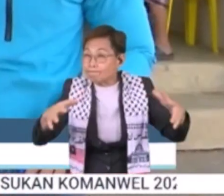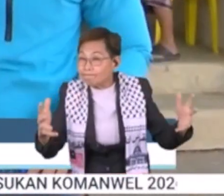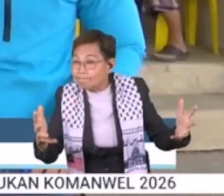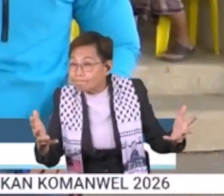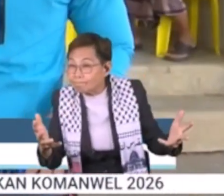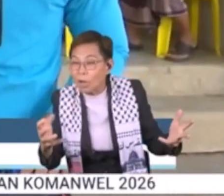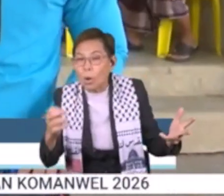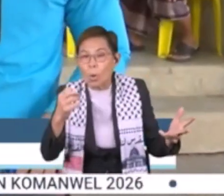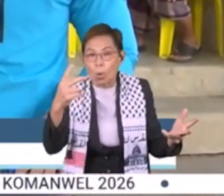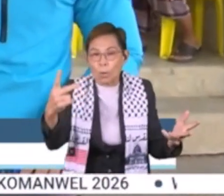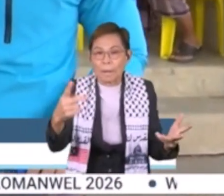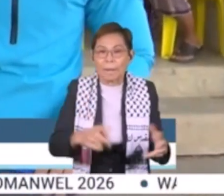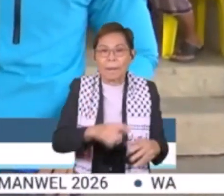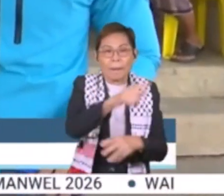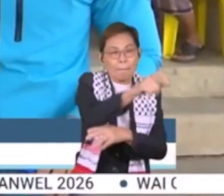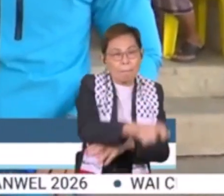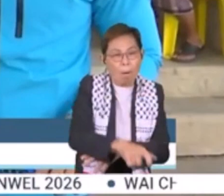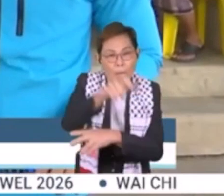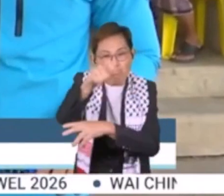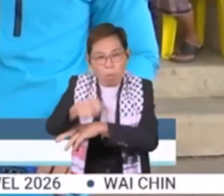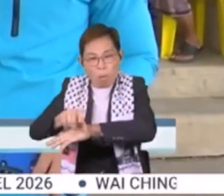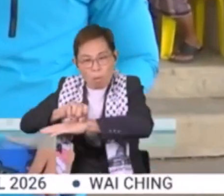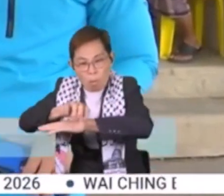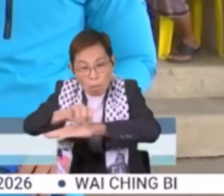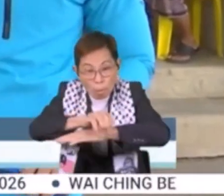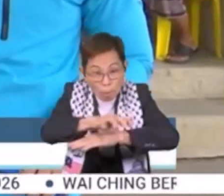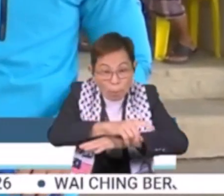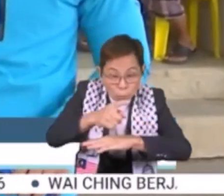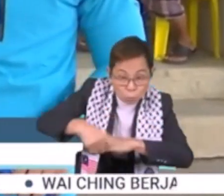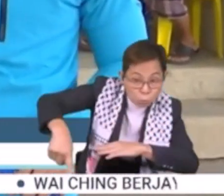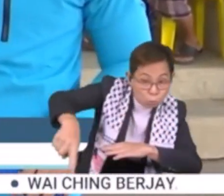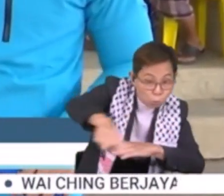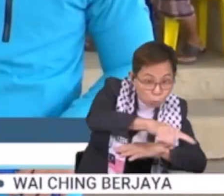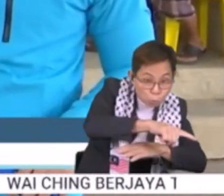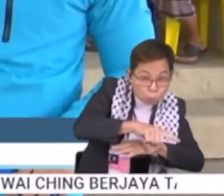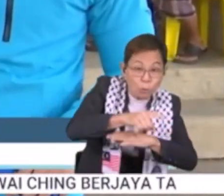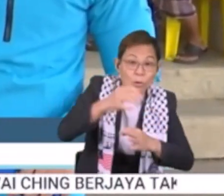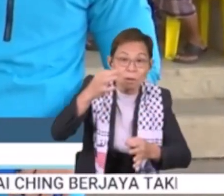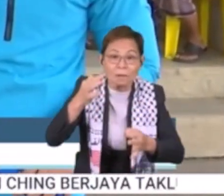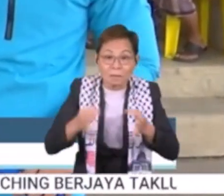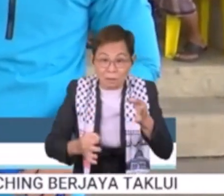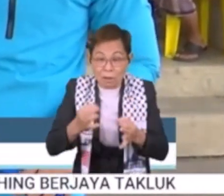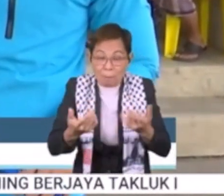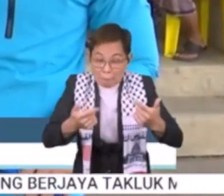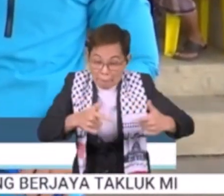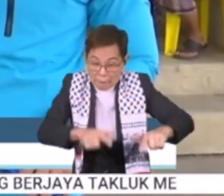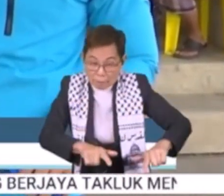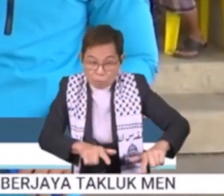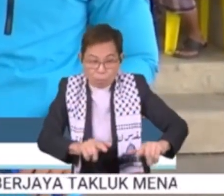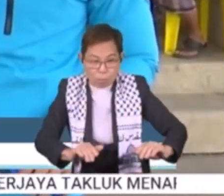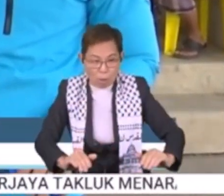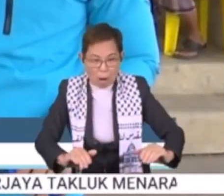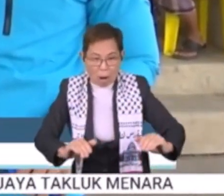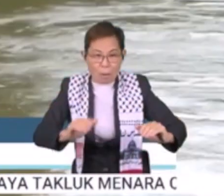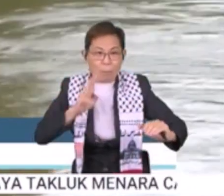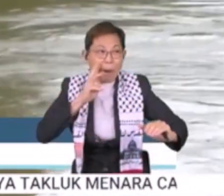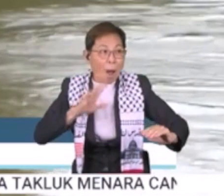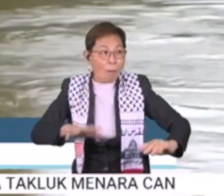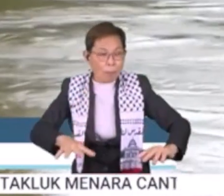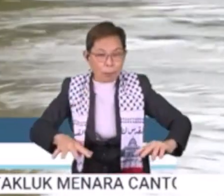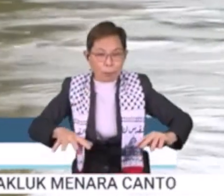okey kepada penduduk dinasihatkan sekiranya berlaku kenaikan paras